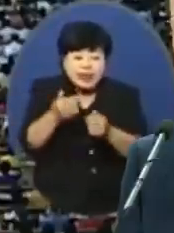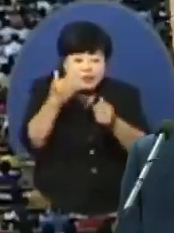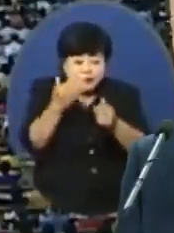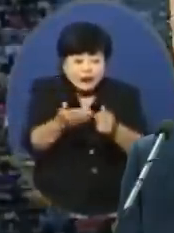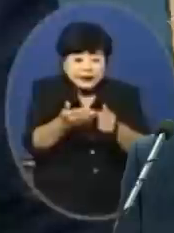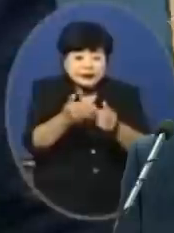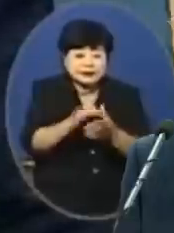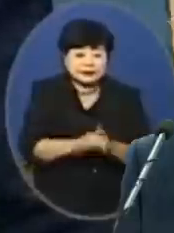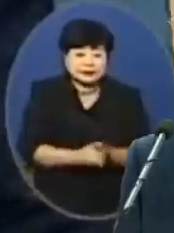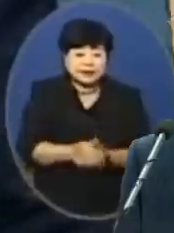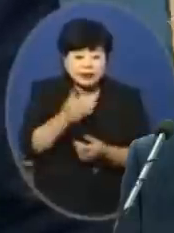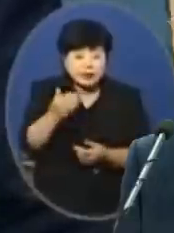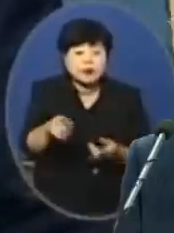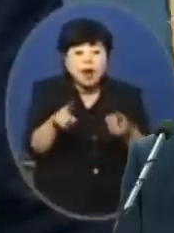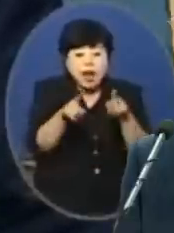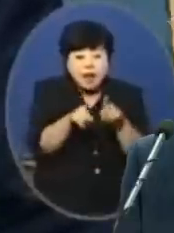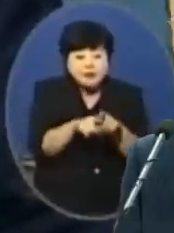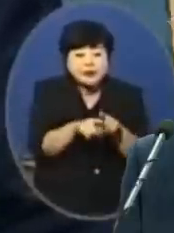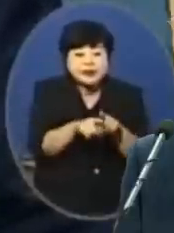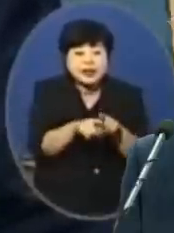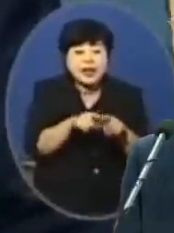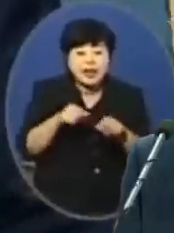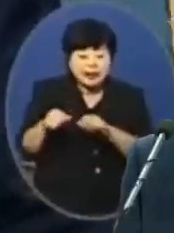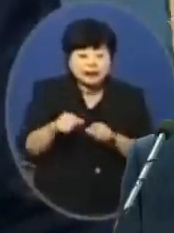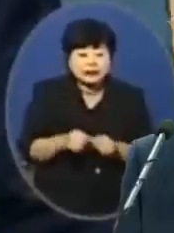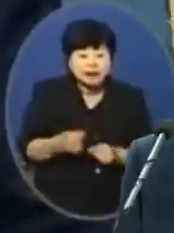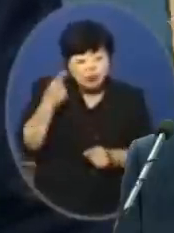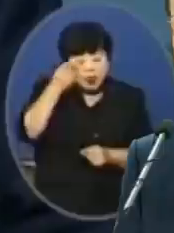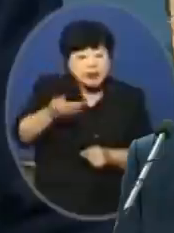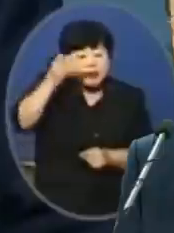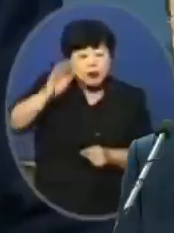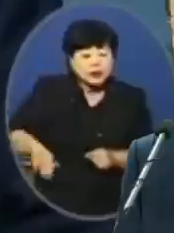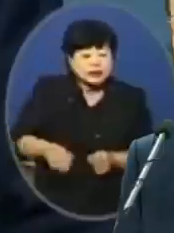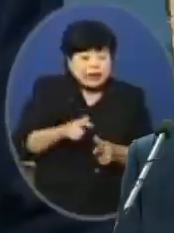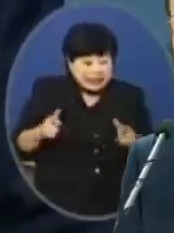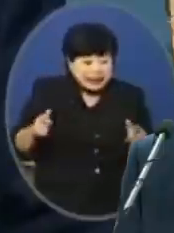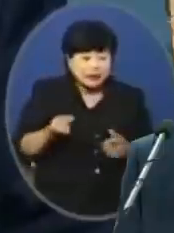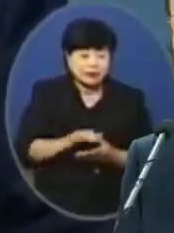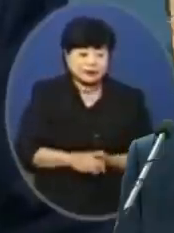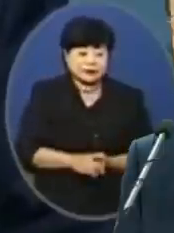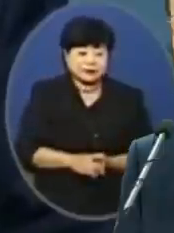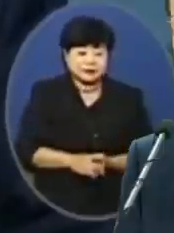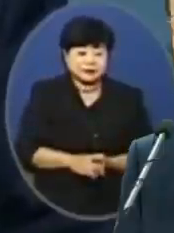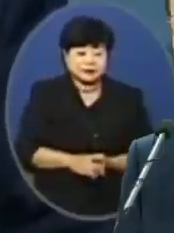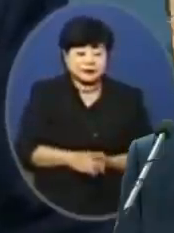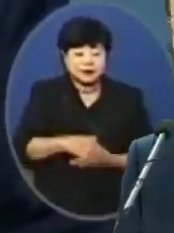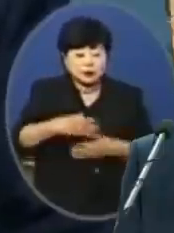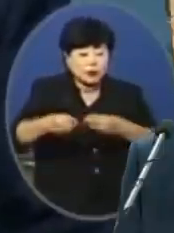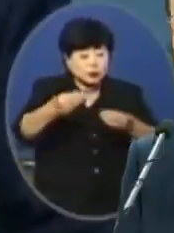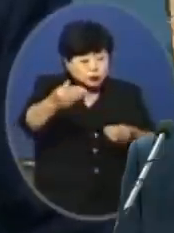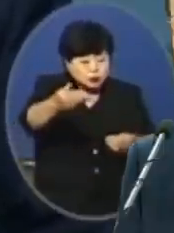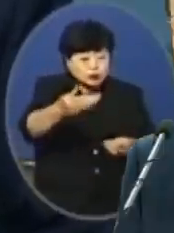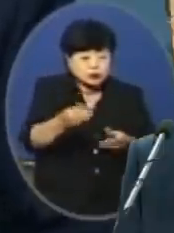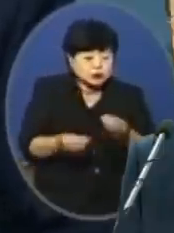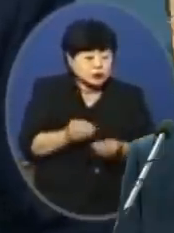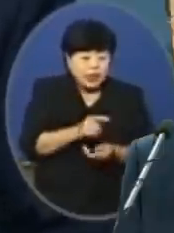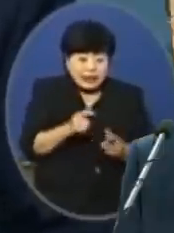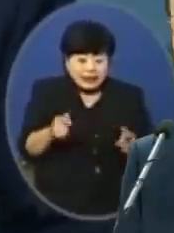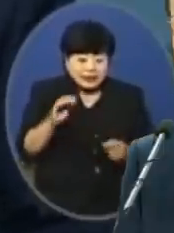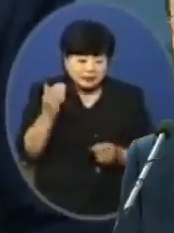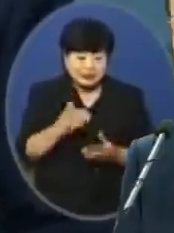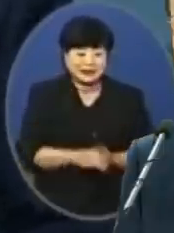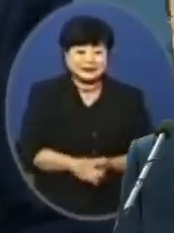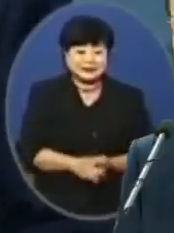하나님은 여러분과 함께 역사하셔서 머리가 되고 꼬리 되지 않고 위에 아래 내려가지 않고 남에게 꼬여져서 꼬지 않게 만들어 주신